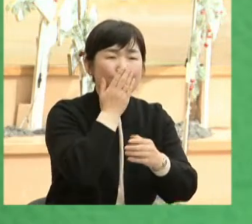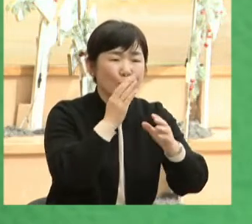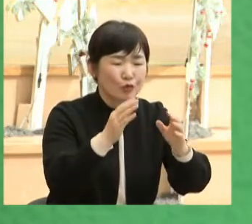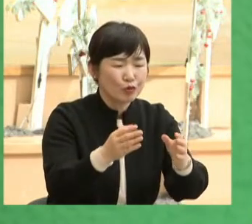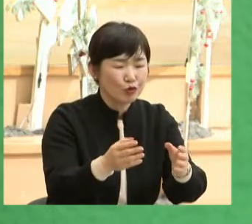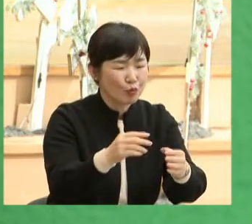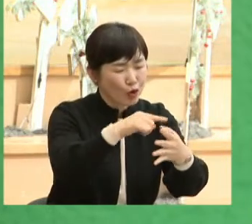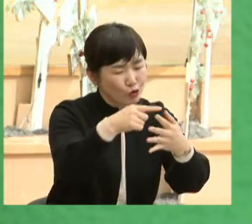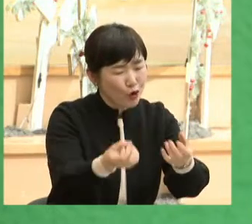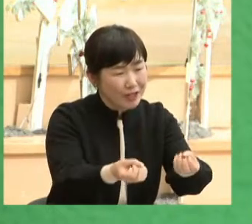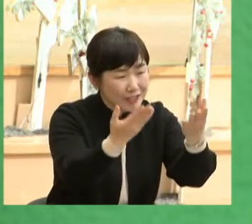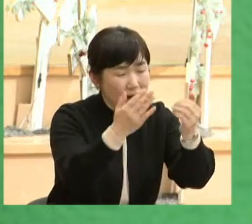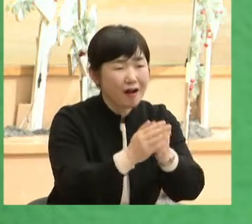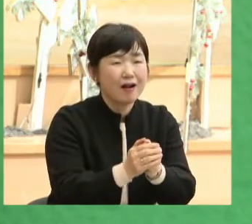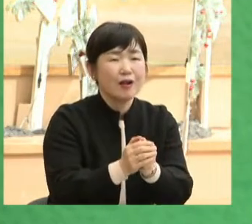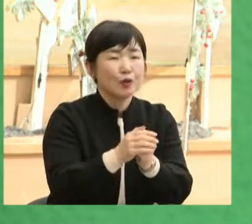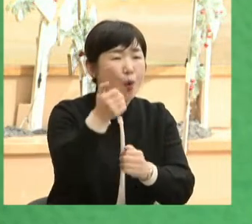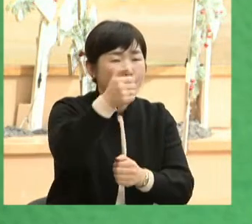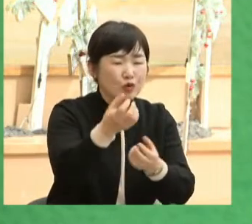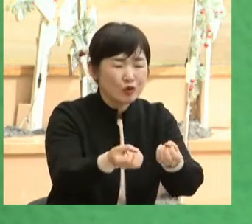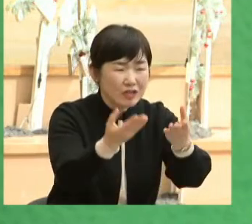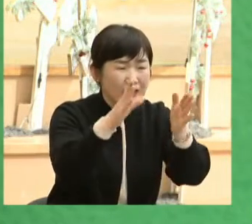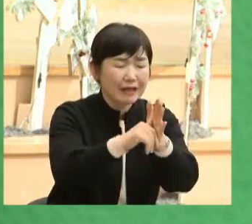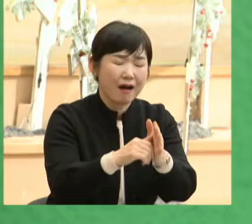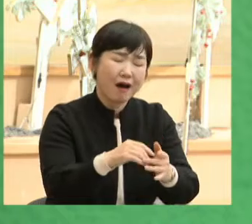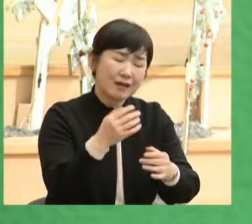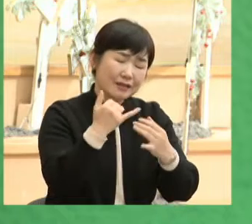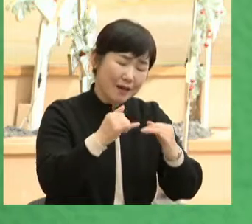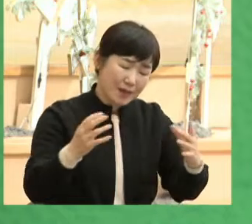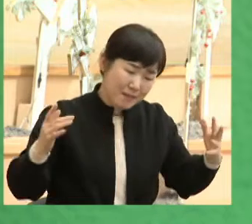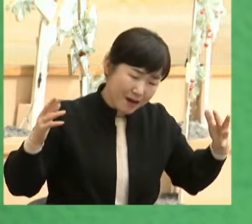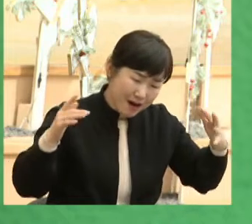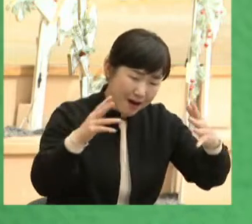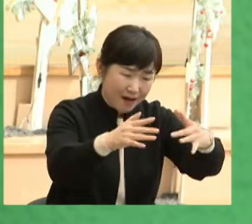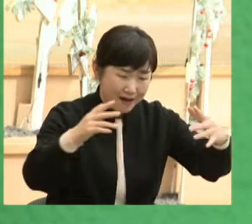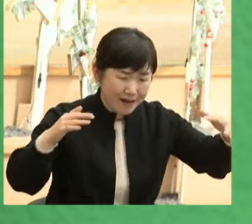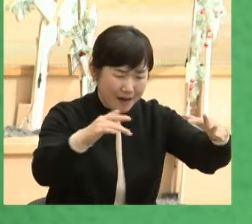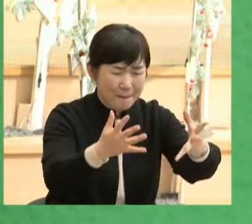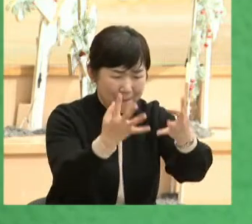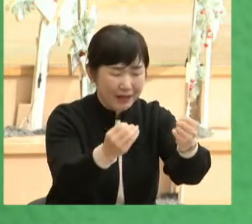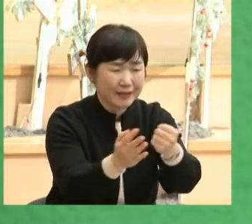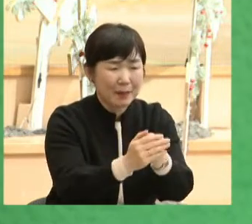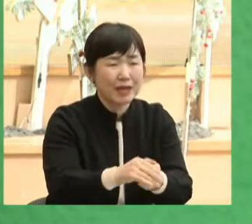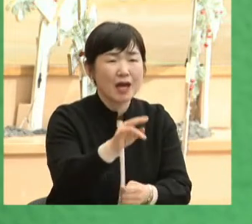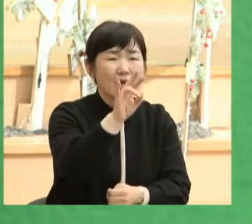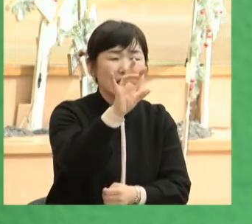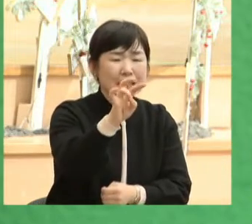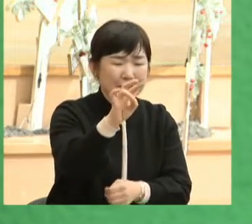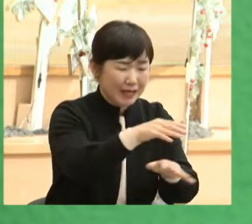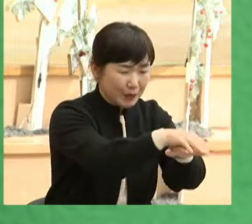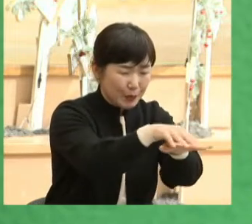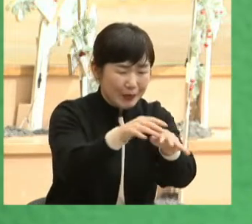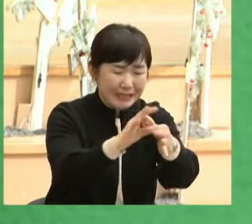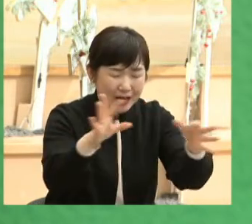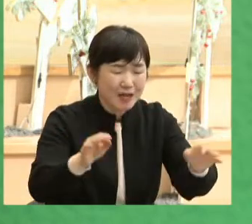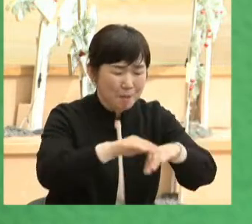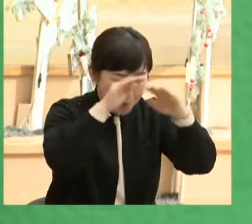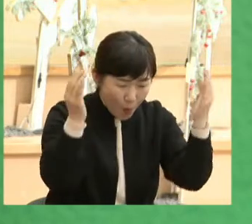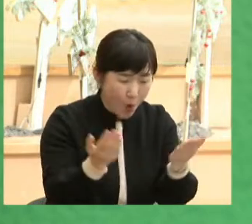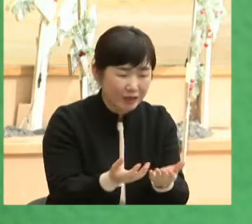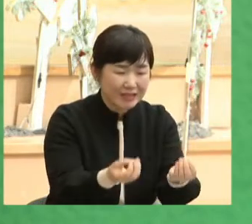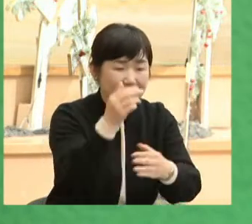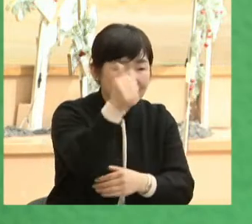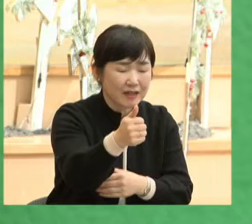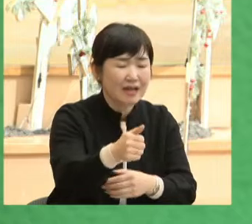오순절 같은 그런 때는 워낙 몰려드는 사람들이 많이 있으니까 24개 줘 상관없이 모든 제사장이